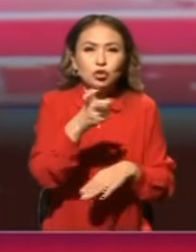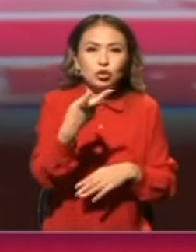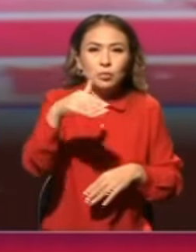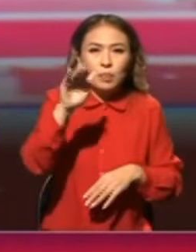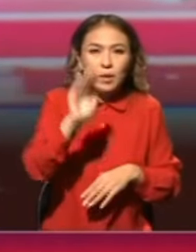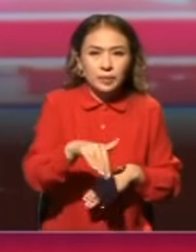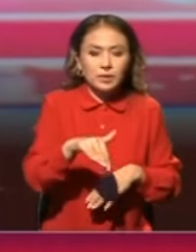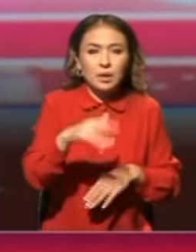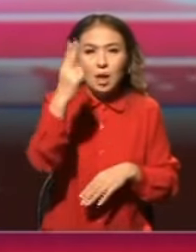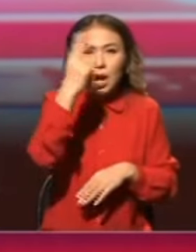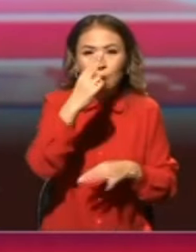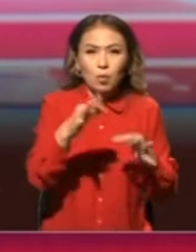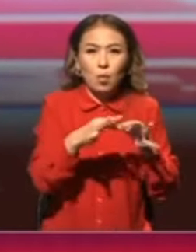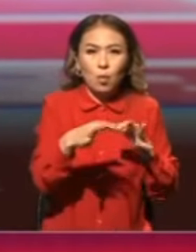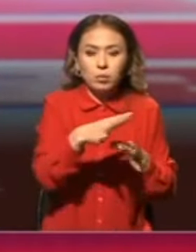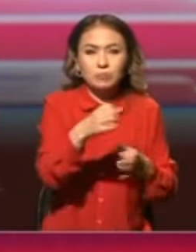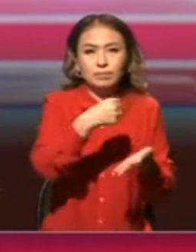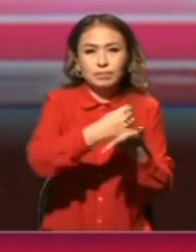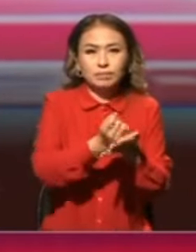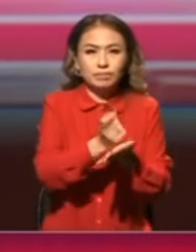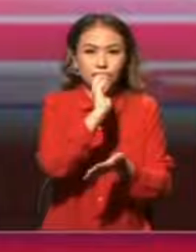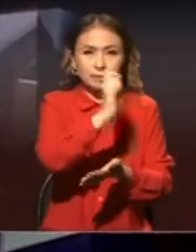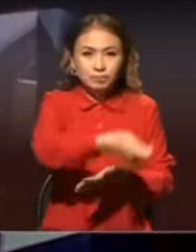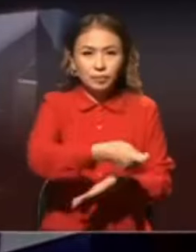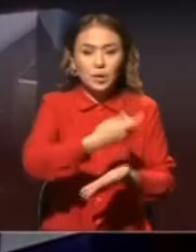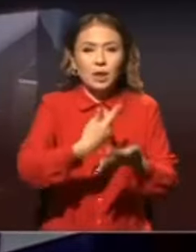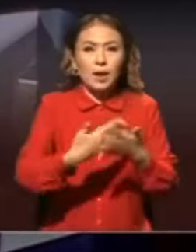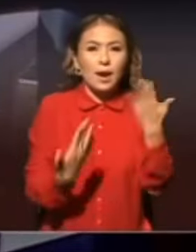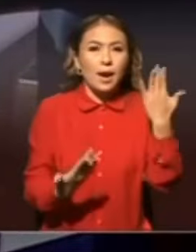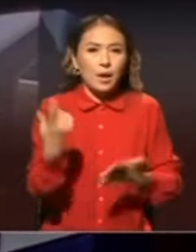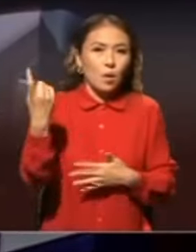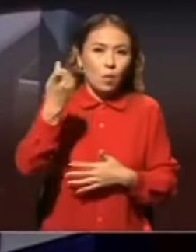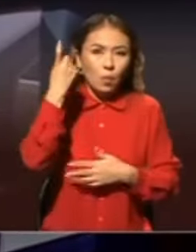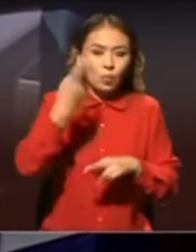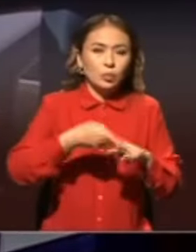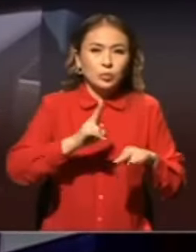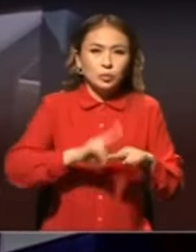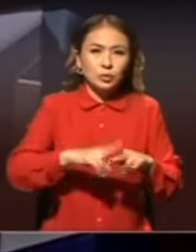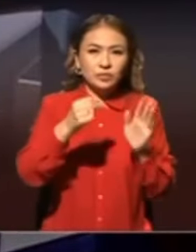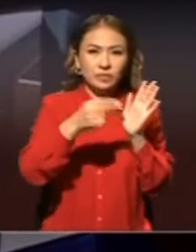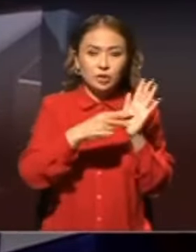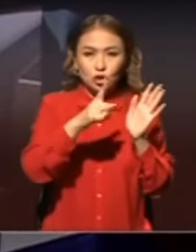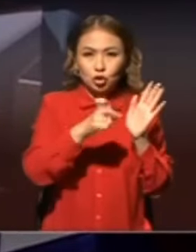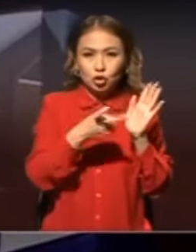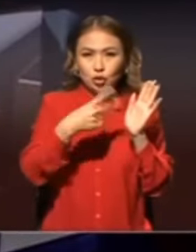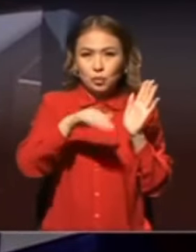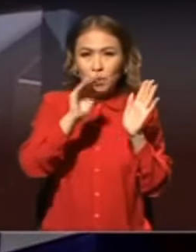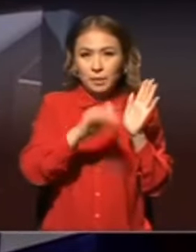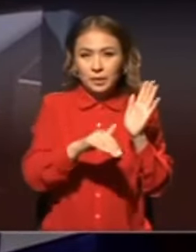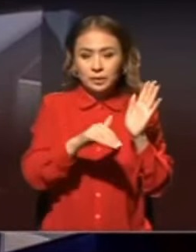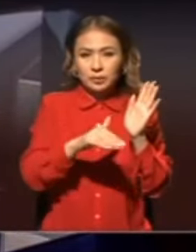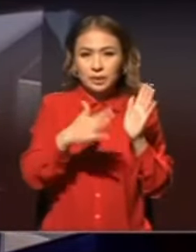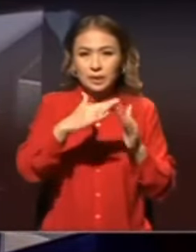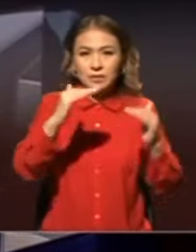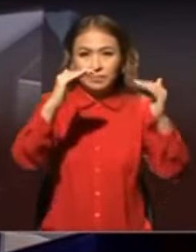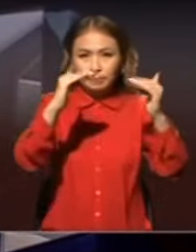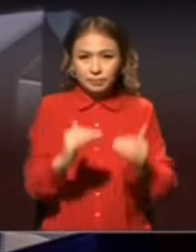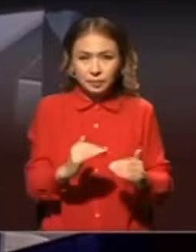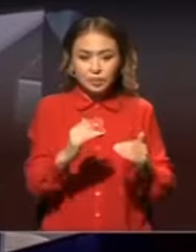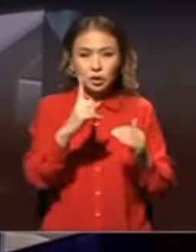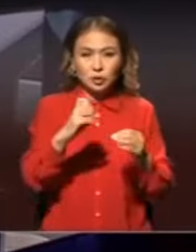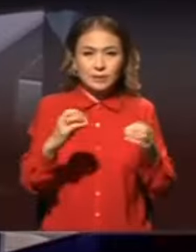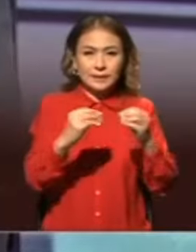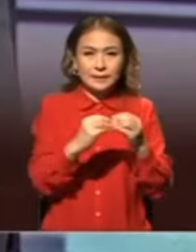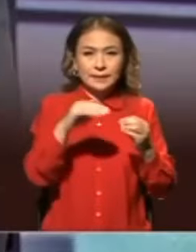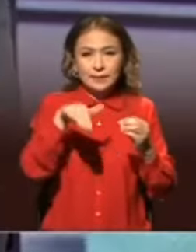қылып Ақмола облысына бекітіп береді. Егер шаруа қожалығы осы бидайды 120 мыңнан төмен сатса, 110